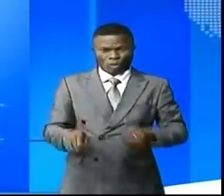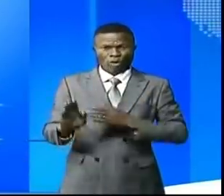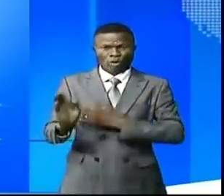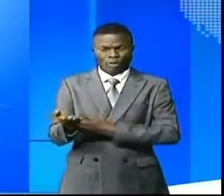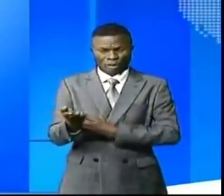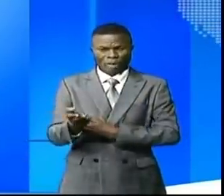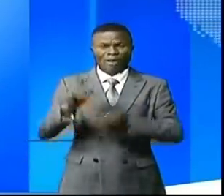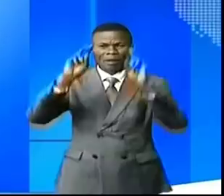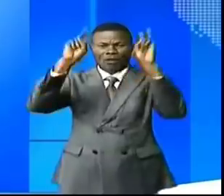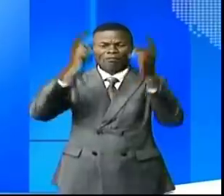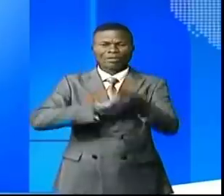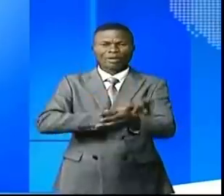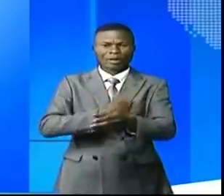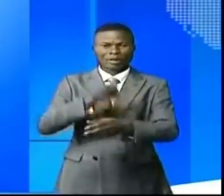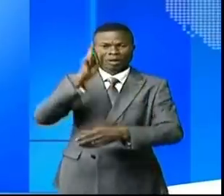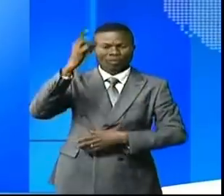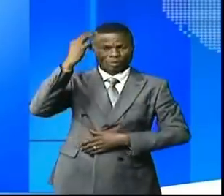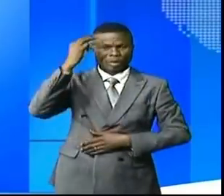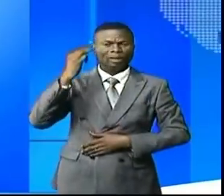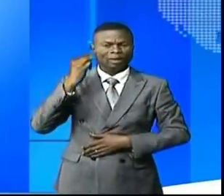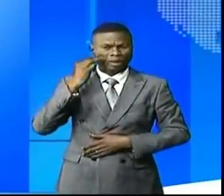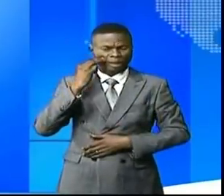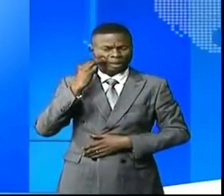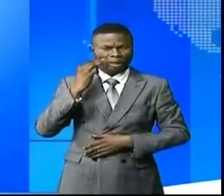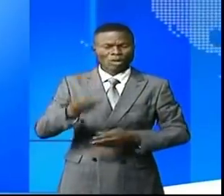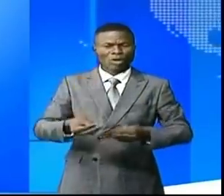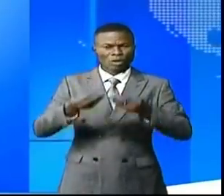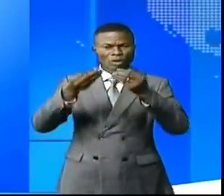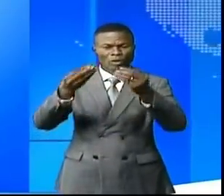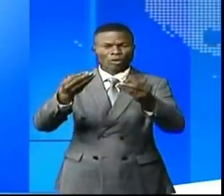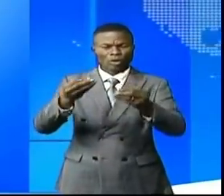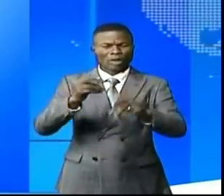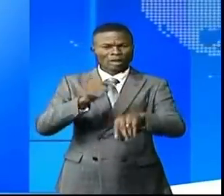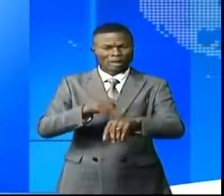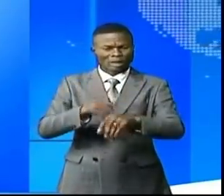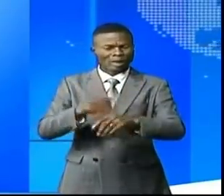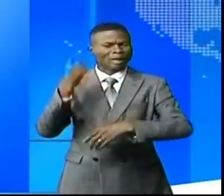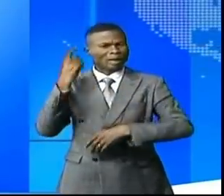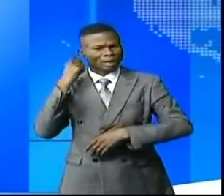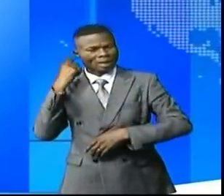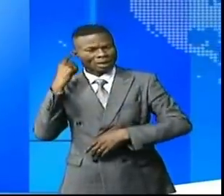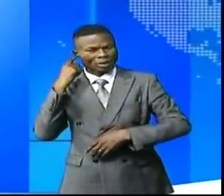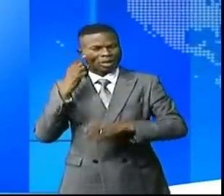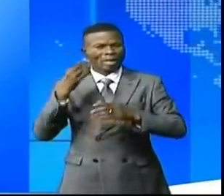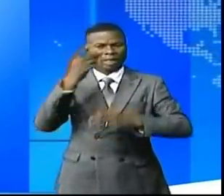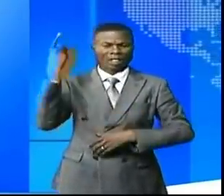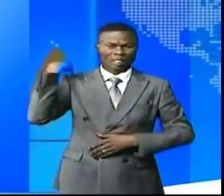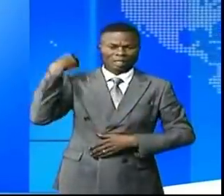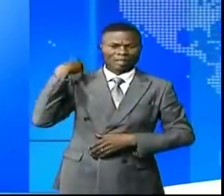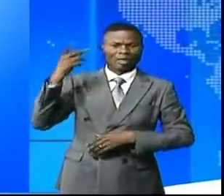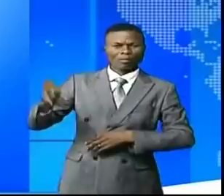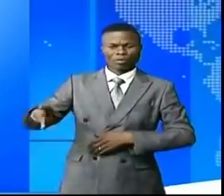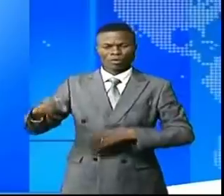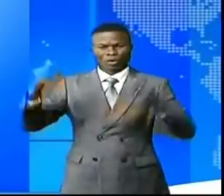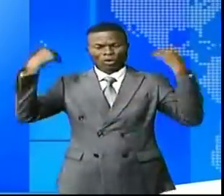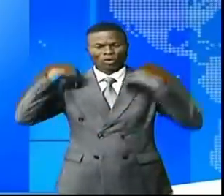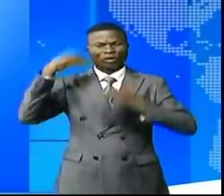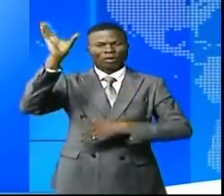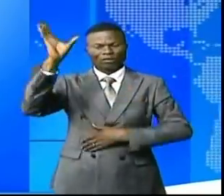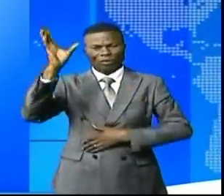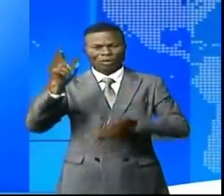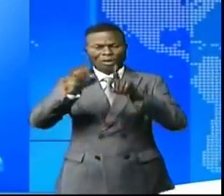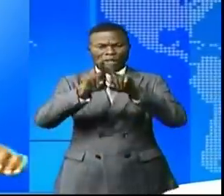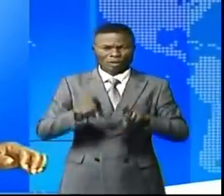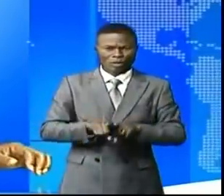toujours à Goma, le Premier ministre a consacré son temps à écouter les députés provinciaux, le chef coutumier